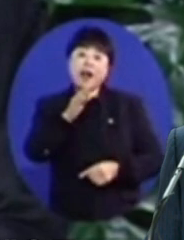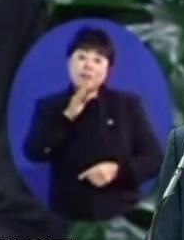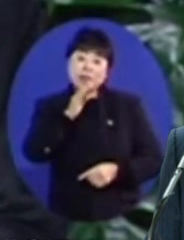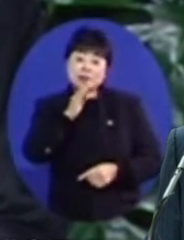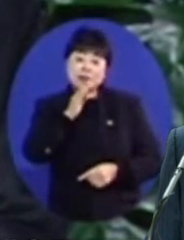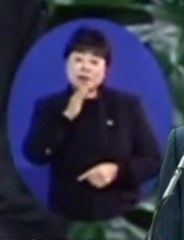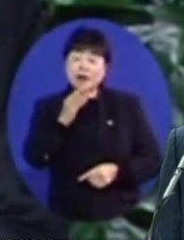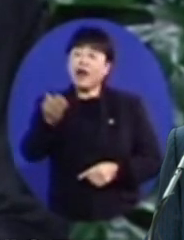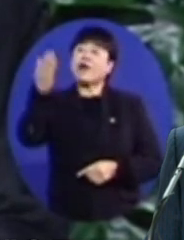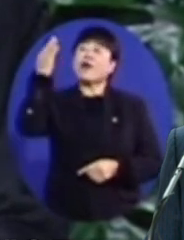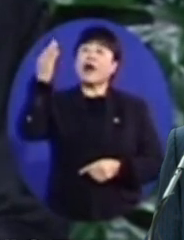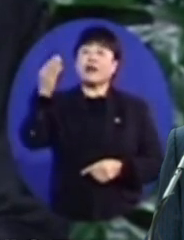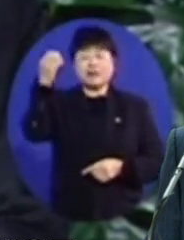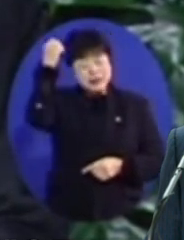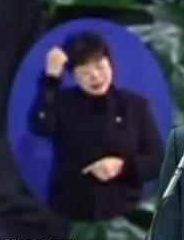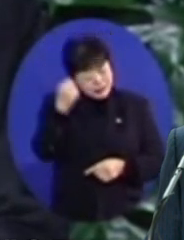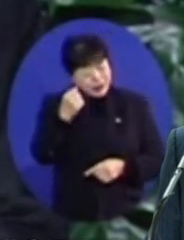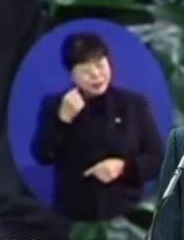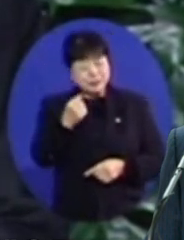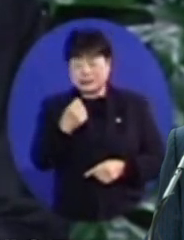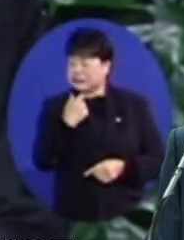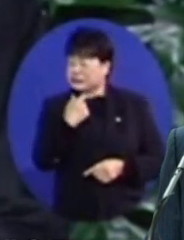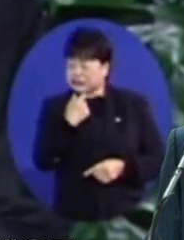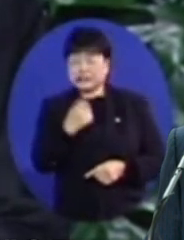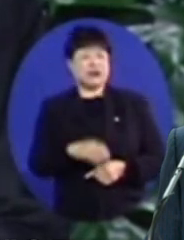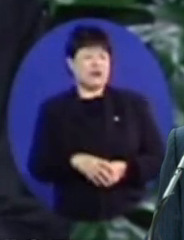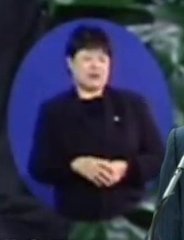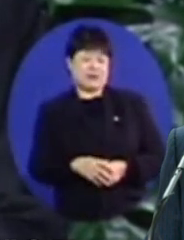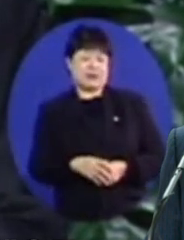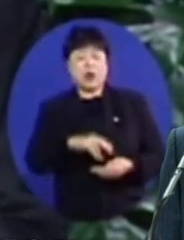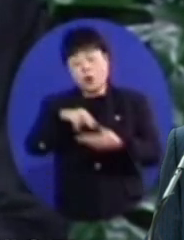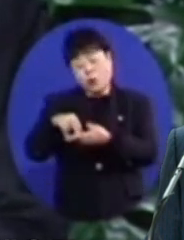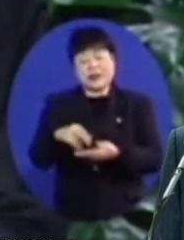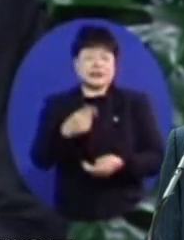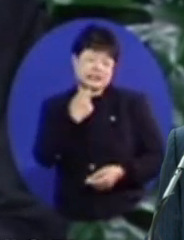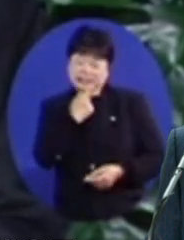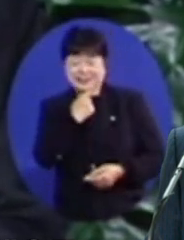내 과거를 아니면 그런 말을 했어요 나는